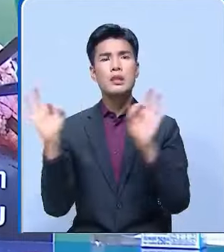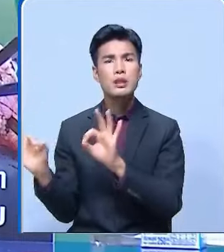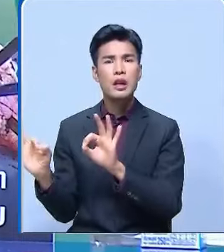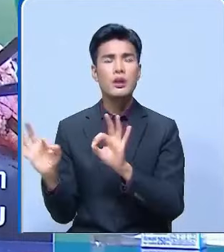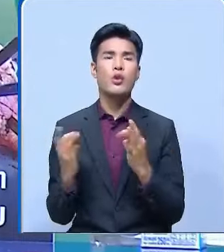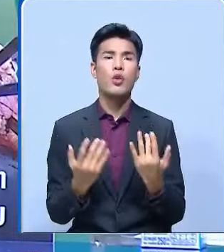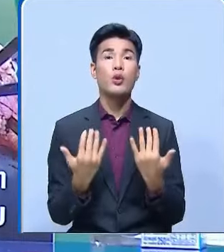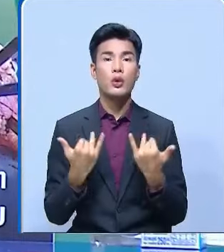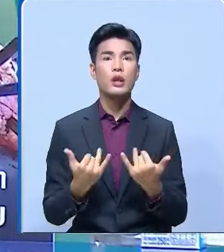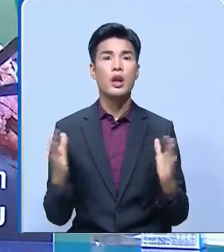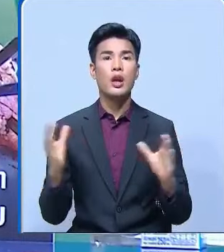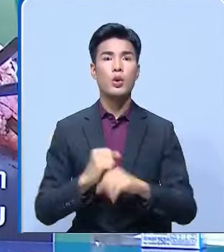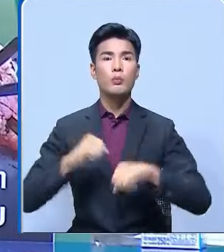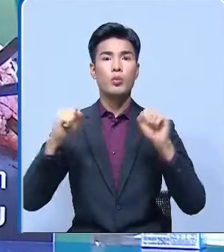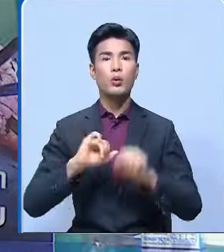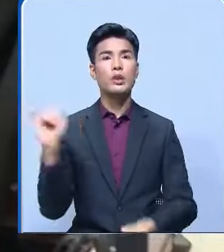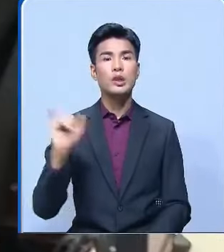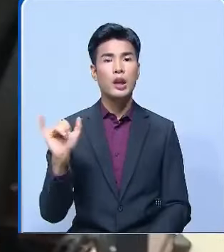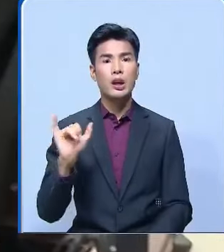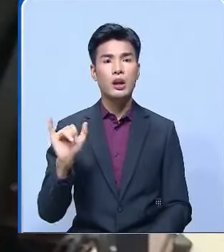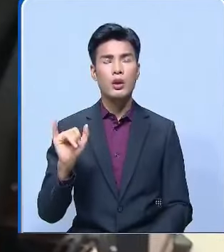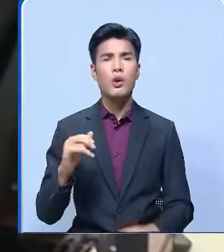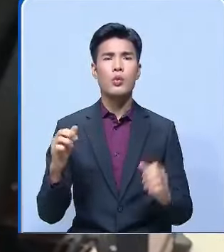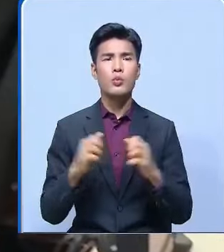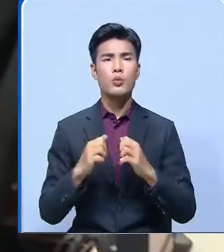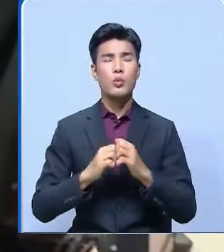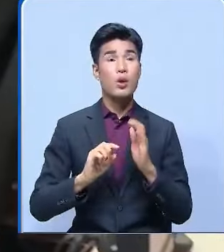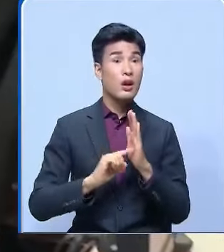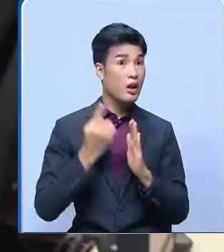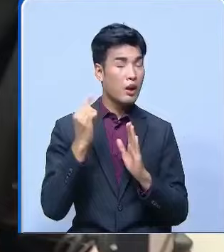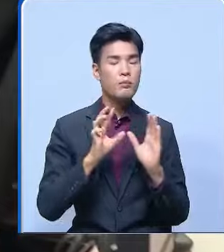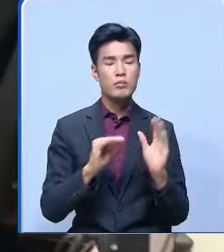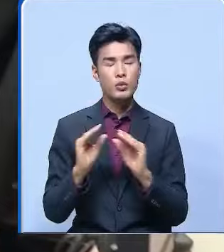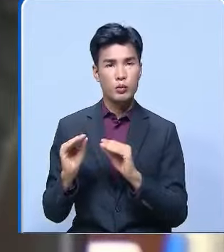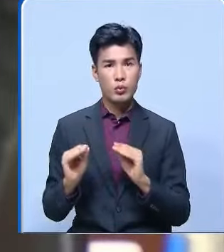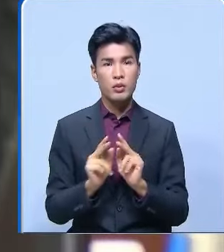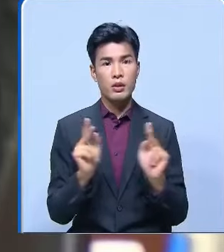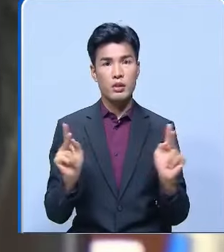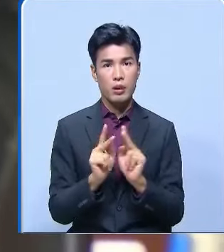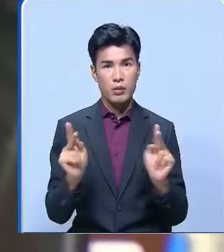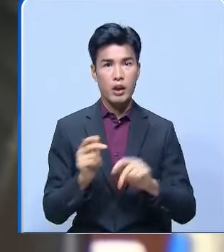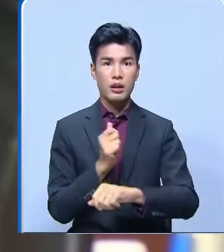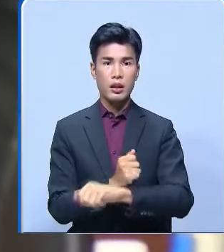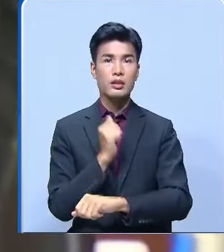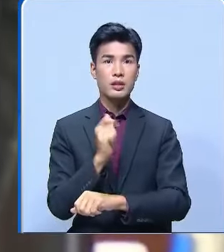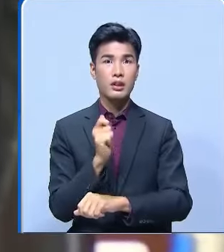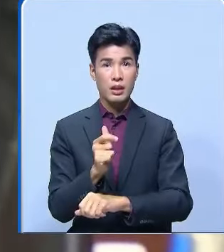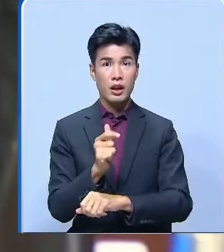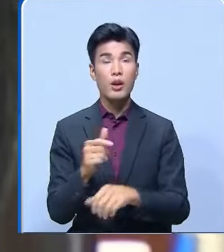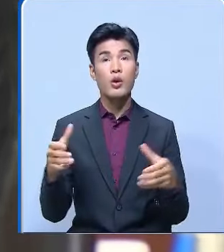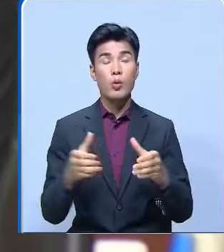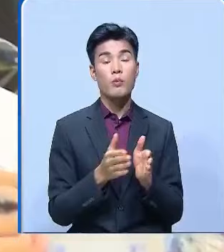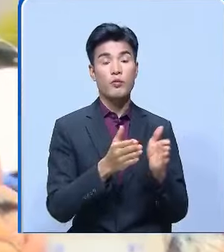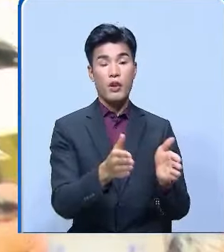อนนี้ก็ยังไม่ได้มีการประชุมนะคะบอกเลยว่าวุ่นวายตั้งแต่เริ่มประชุมคณะกรรมการค่าจ้างขั้นต่ำหรือไตรภาคี